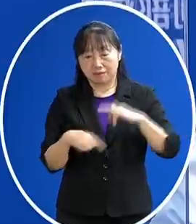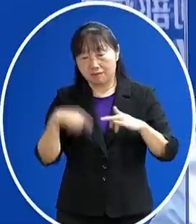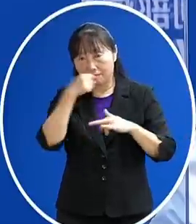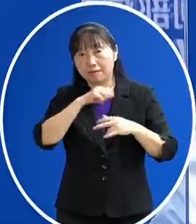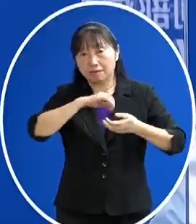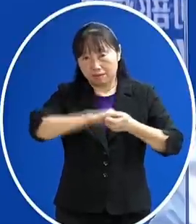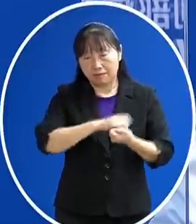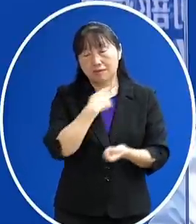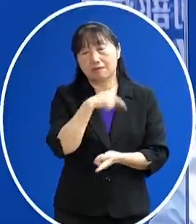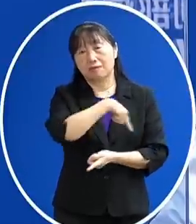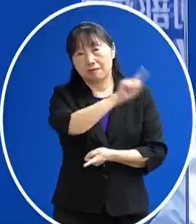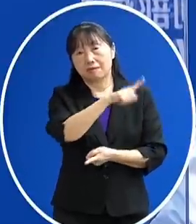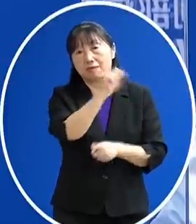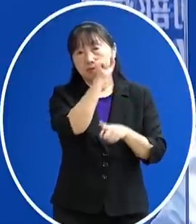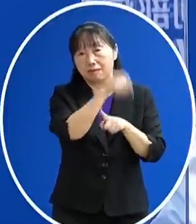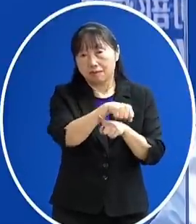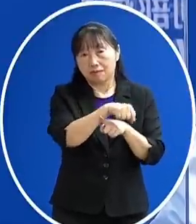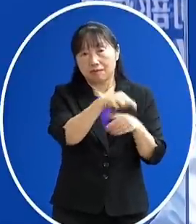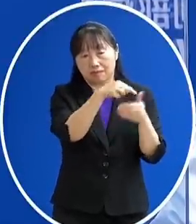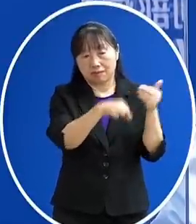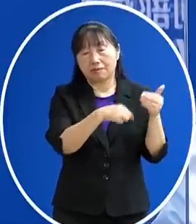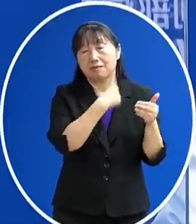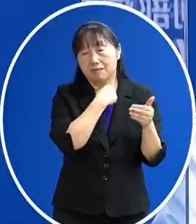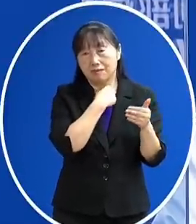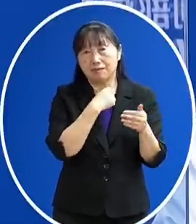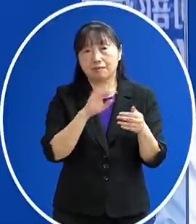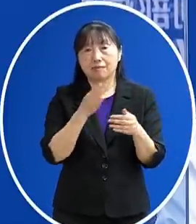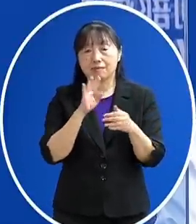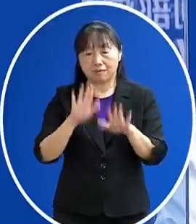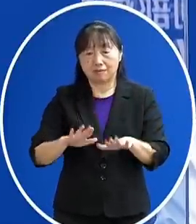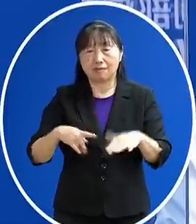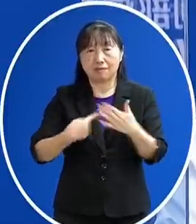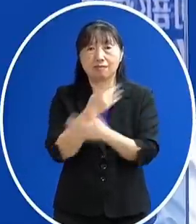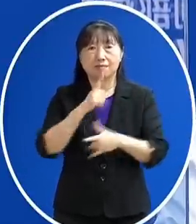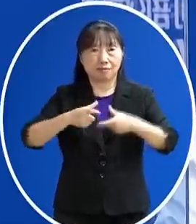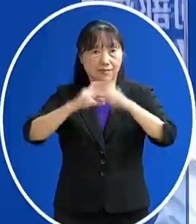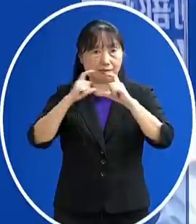许可制，许可制。所以我们现在呢，只是恢